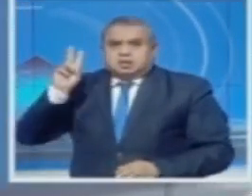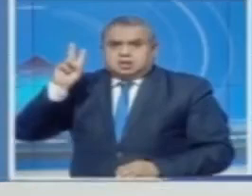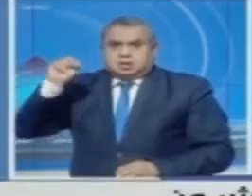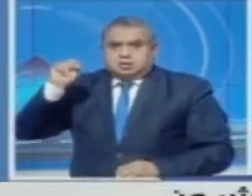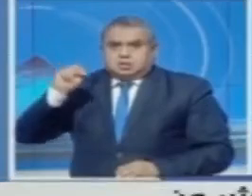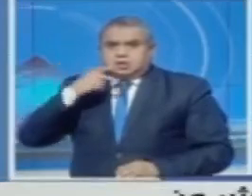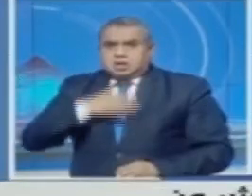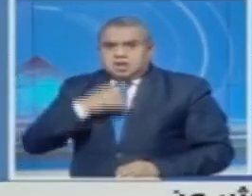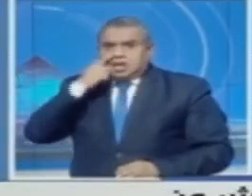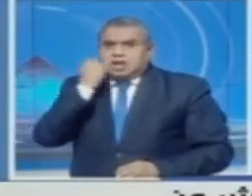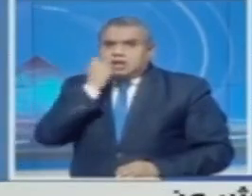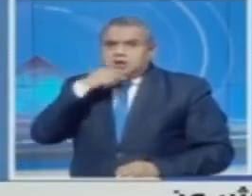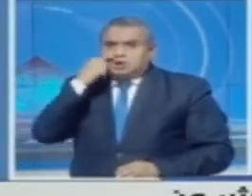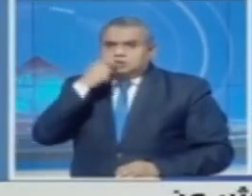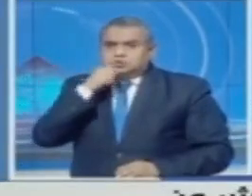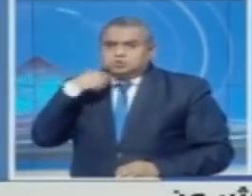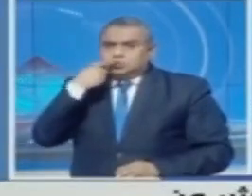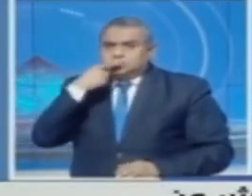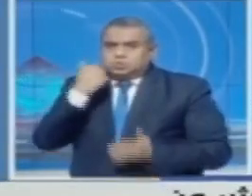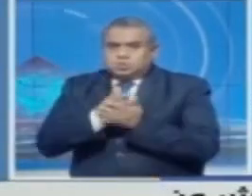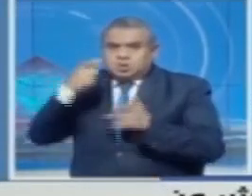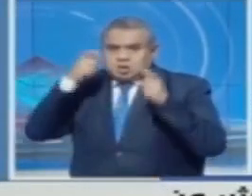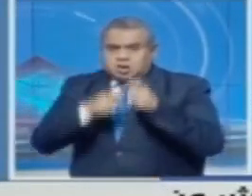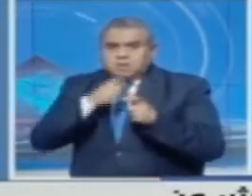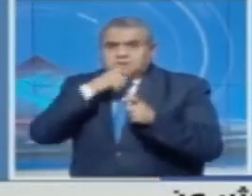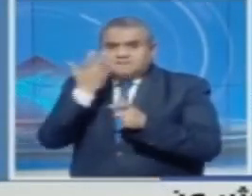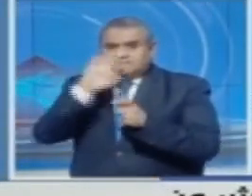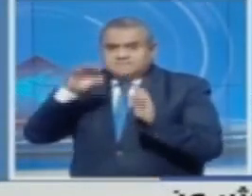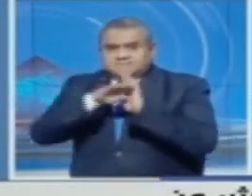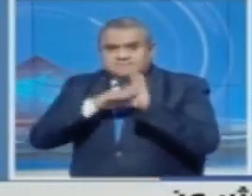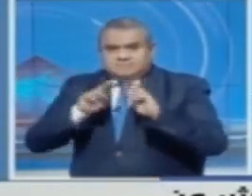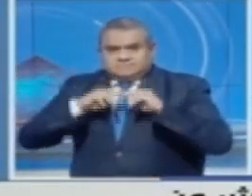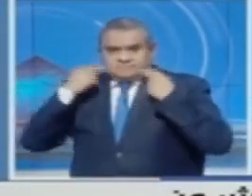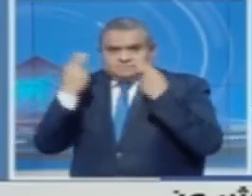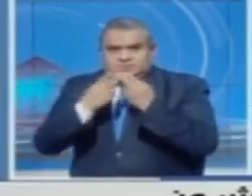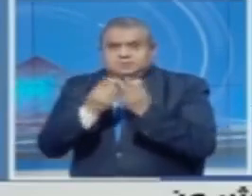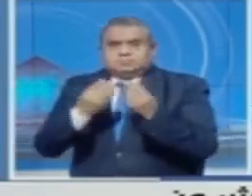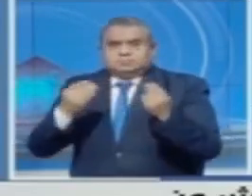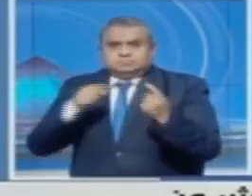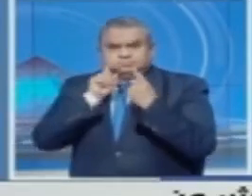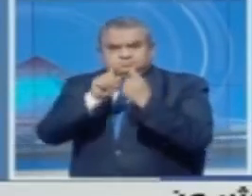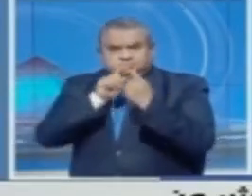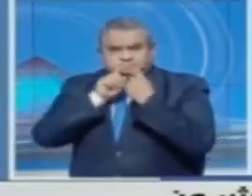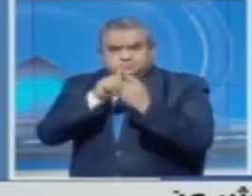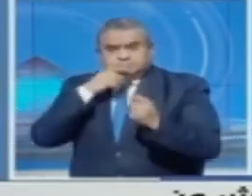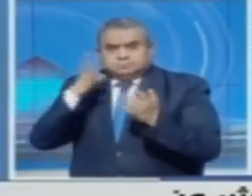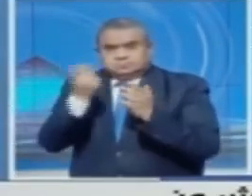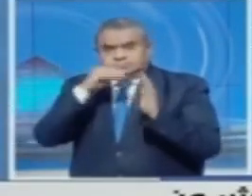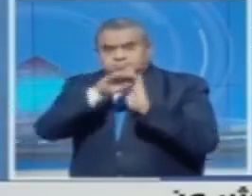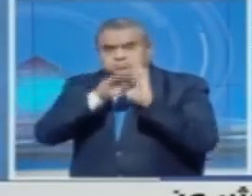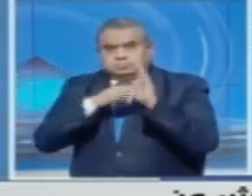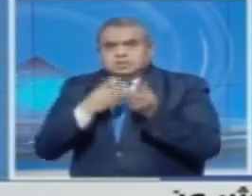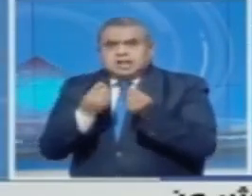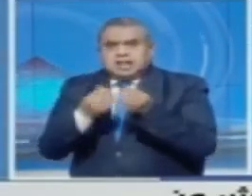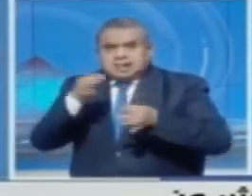المتحدة أنطونيو غوتيريش أن قمة باريس تعقد في سياق دولي ينطوي على الكثير من التحديات، مضيفا أن